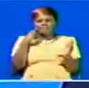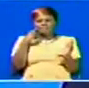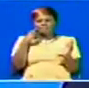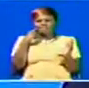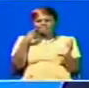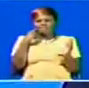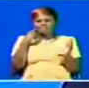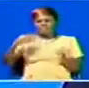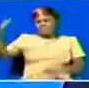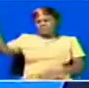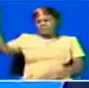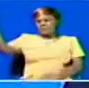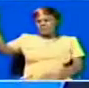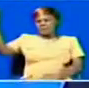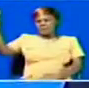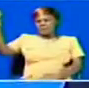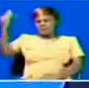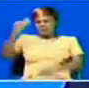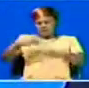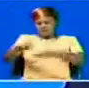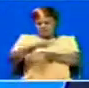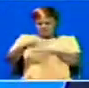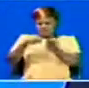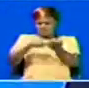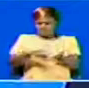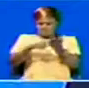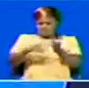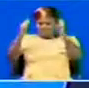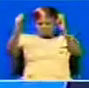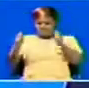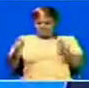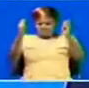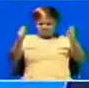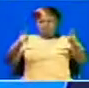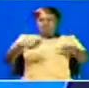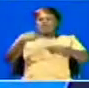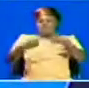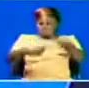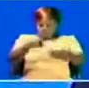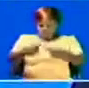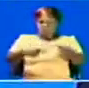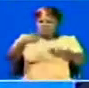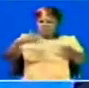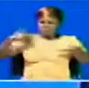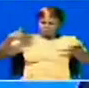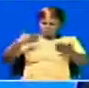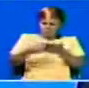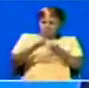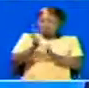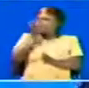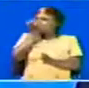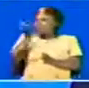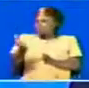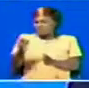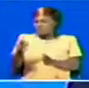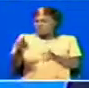Muungano wa wahadhiri wa vyuo vikuu nchini UASU umesisitiza kuwa mgomo wa wahadhiri bado upo na utaendelea ukipuuzilia mbali yale madai